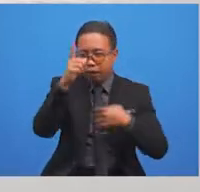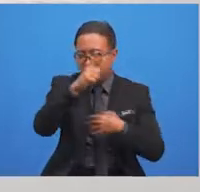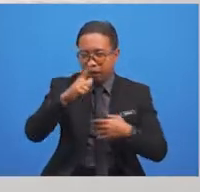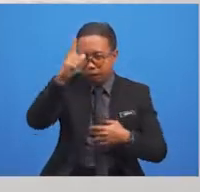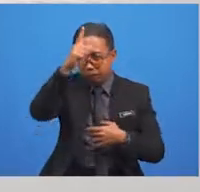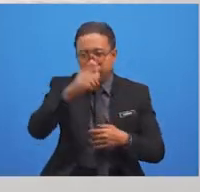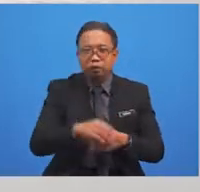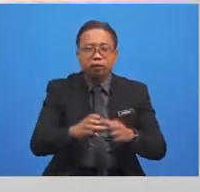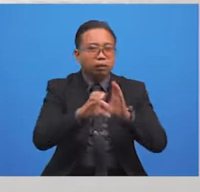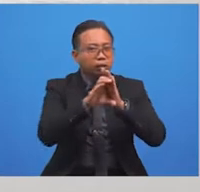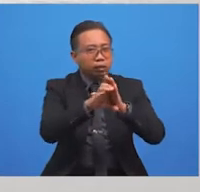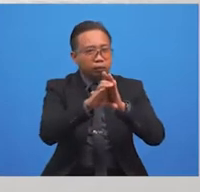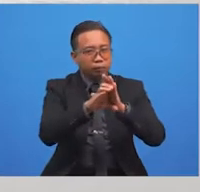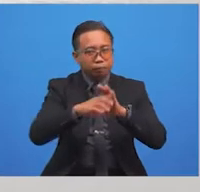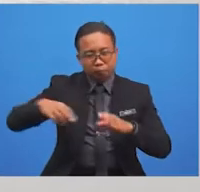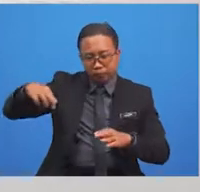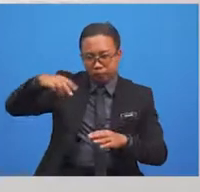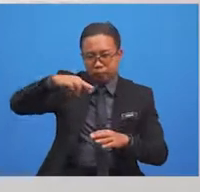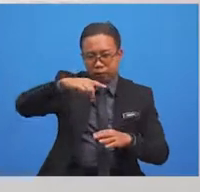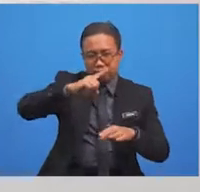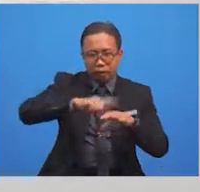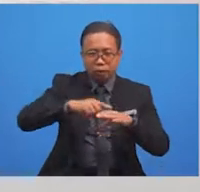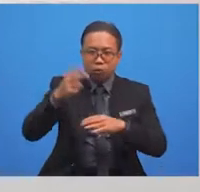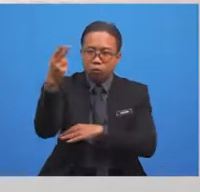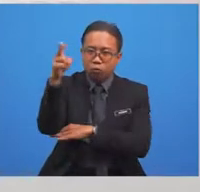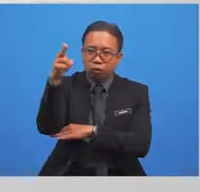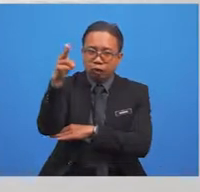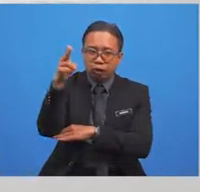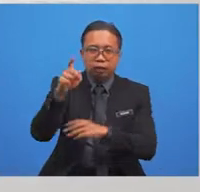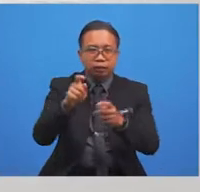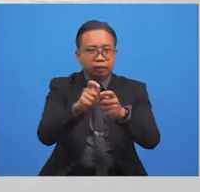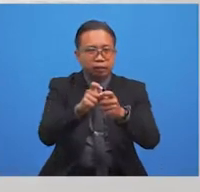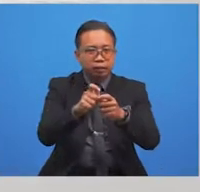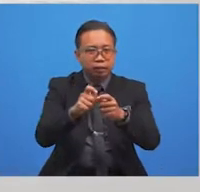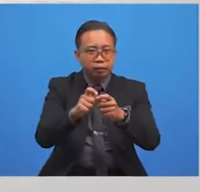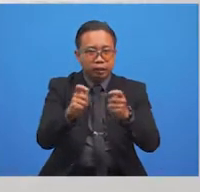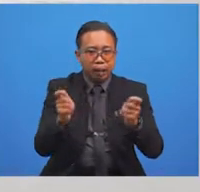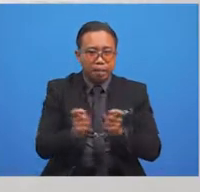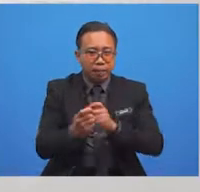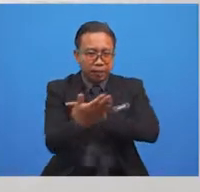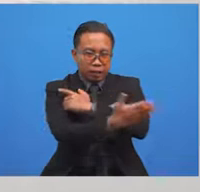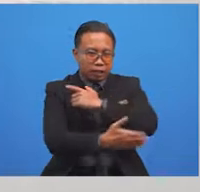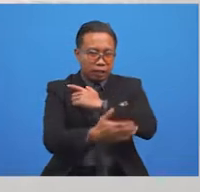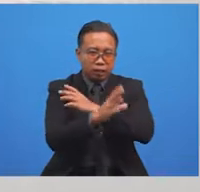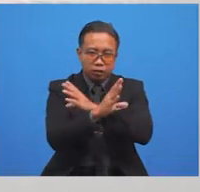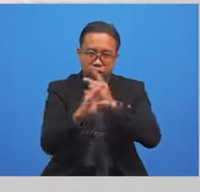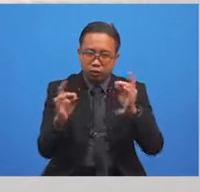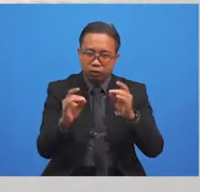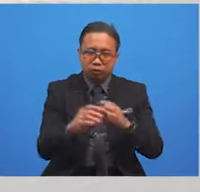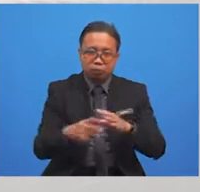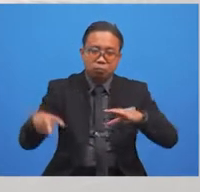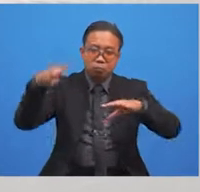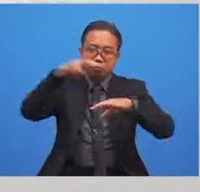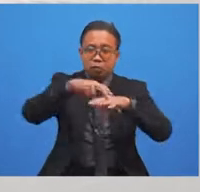Contohnya, merentas hutan di Taman Negara Similajau Sarawak, menunggang gajah